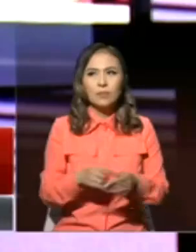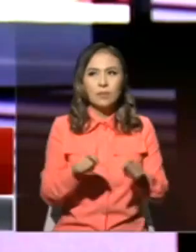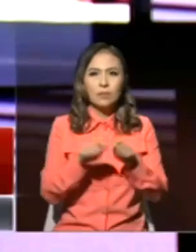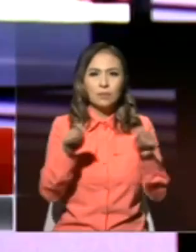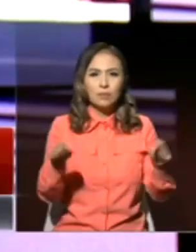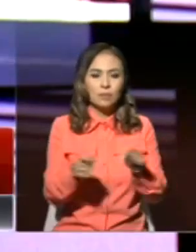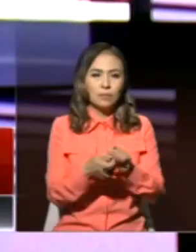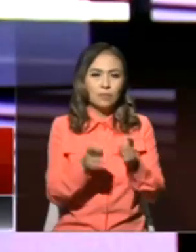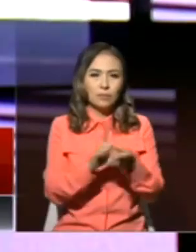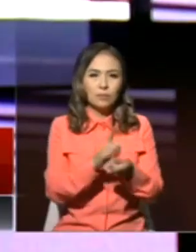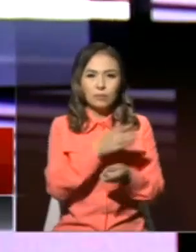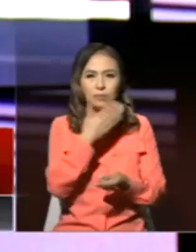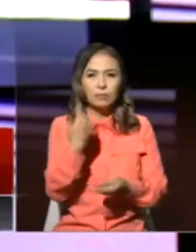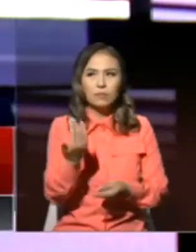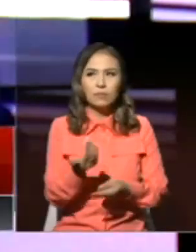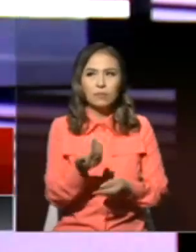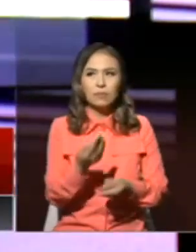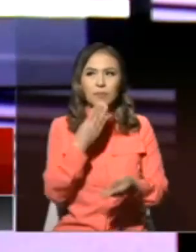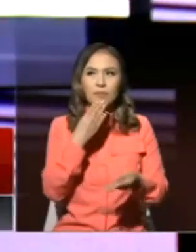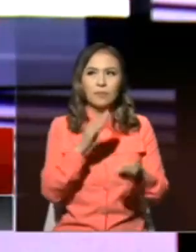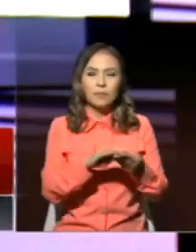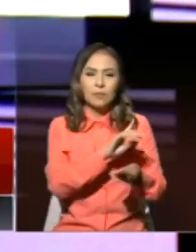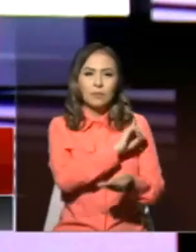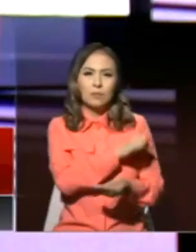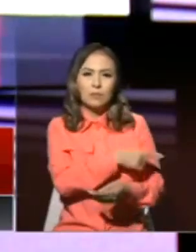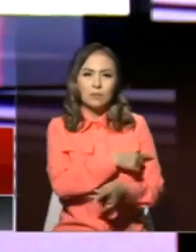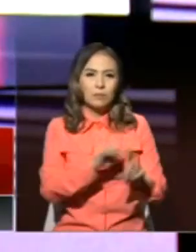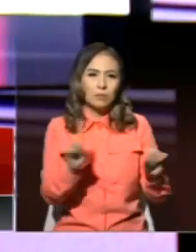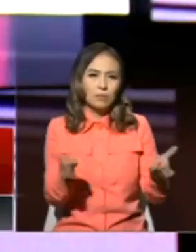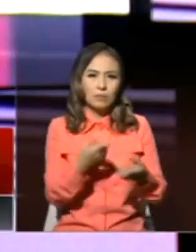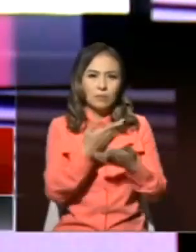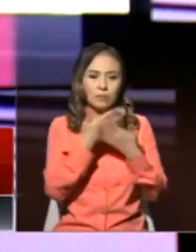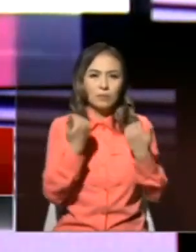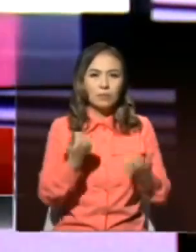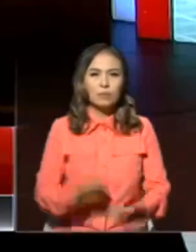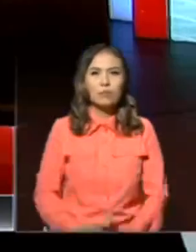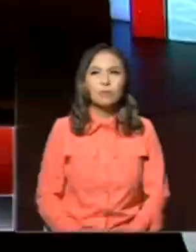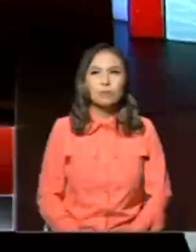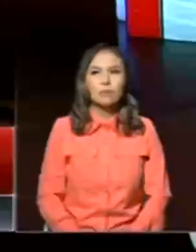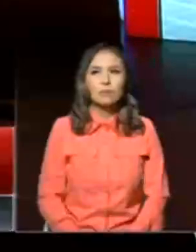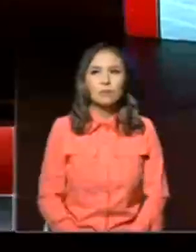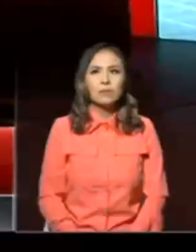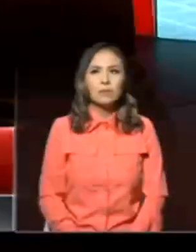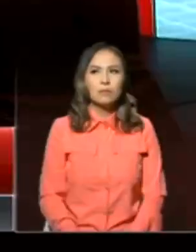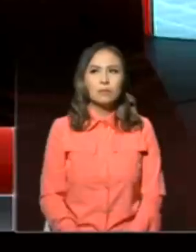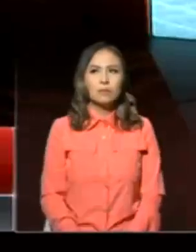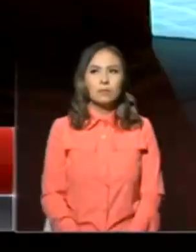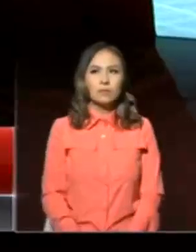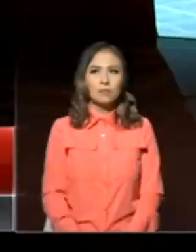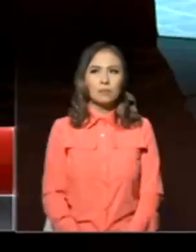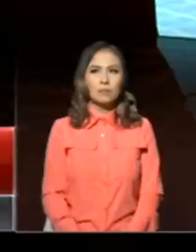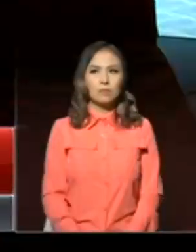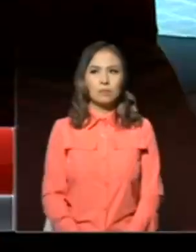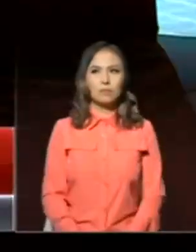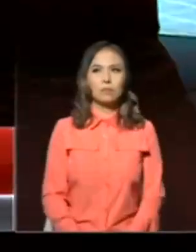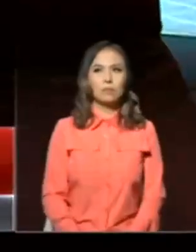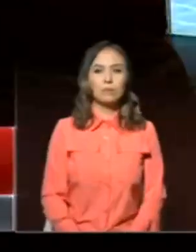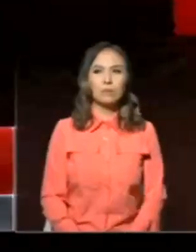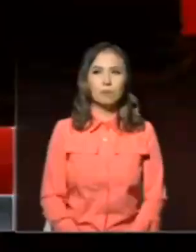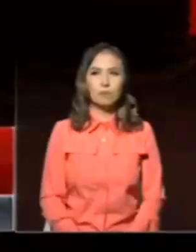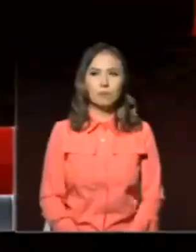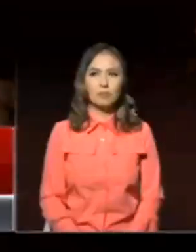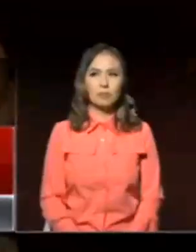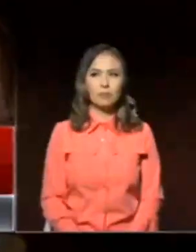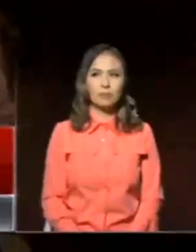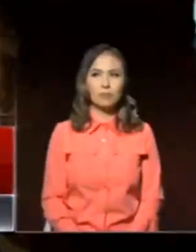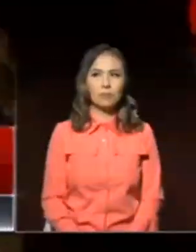нәрсе өзгерді ма? Сол жайнап күшті болып кетті ма Қапшағайымыз? Келісем, жақсы мысал. Айтар жоқ. Ешқандай. Ақылды адам сөзге